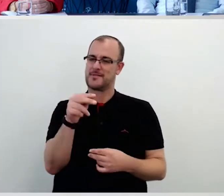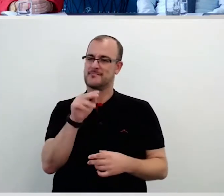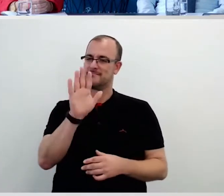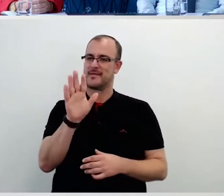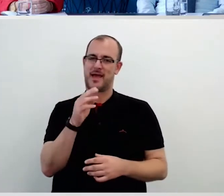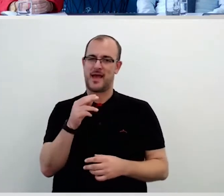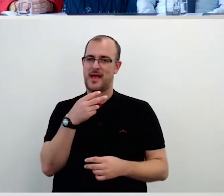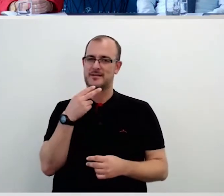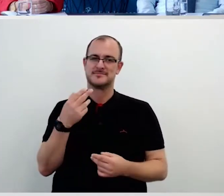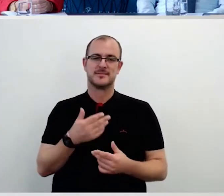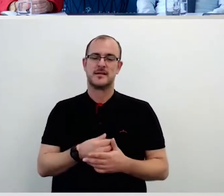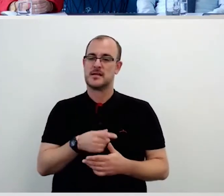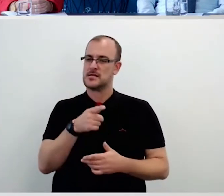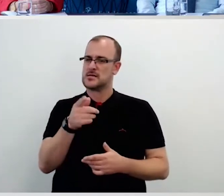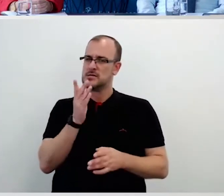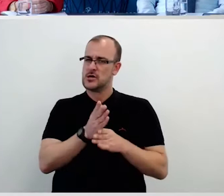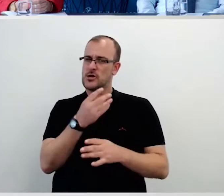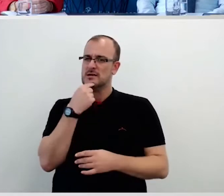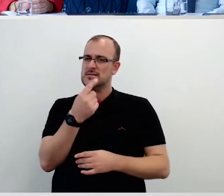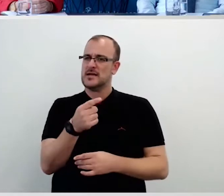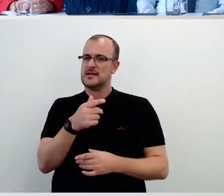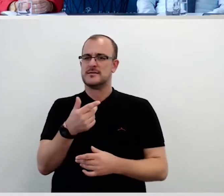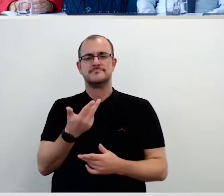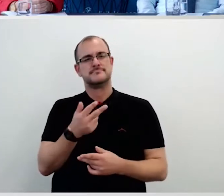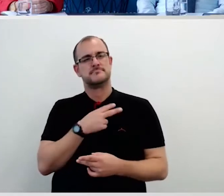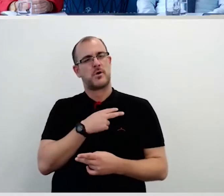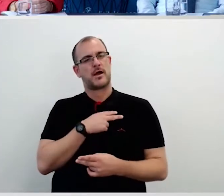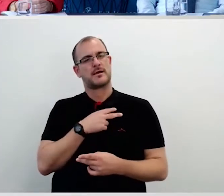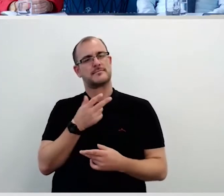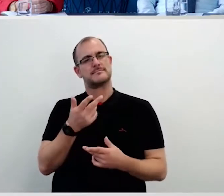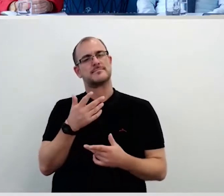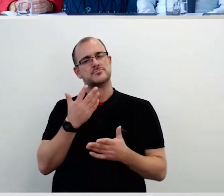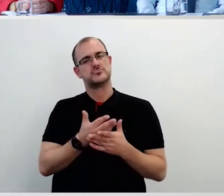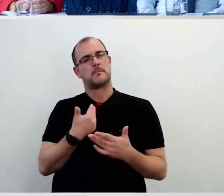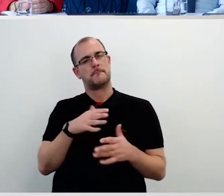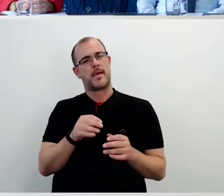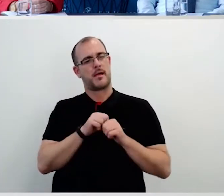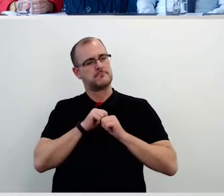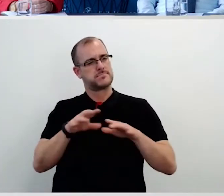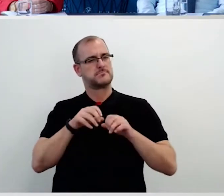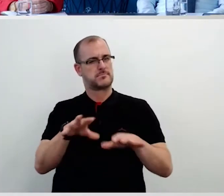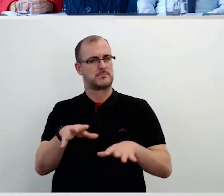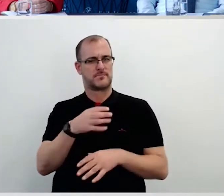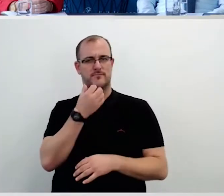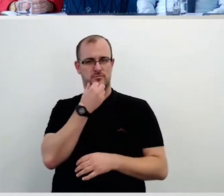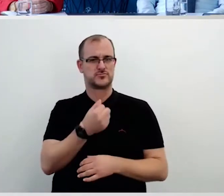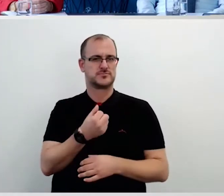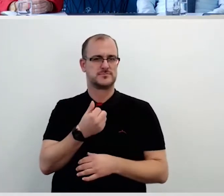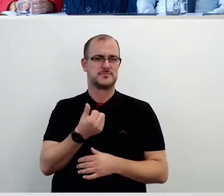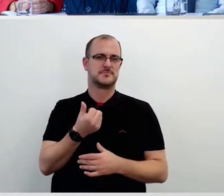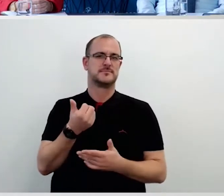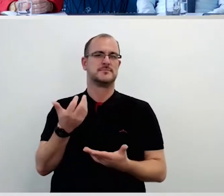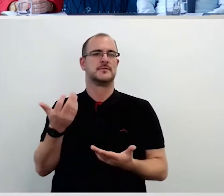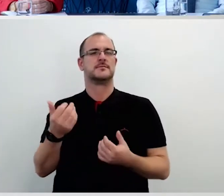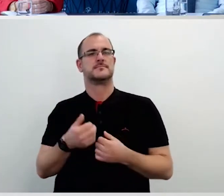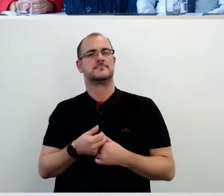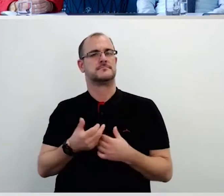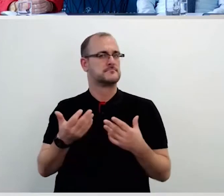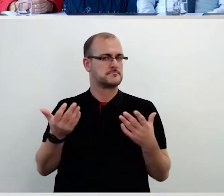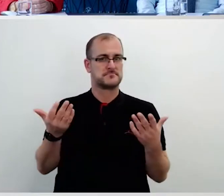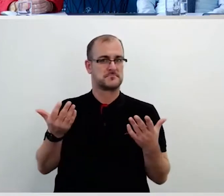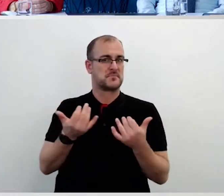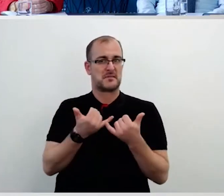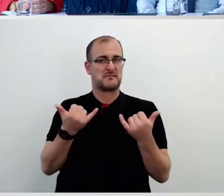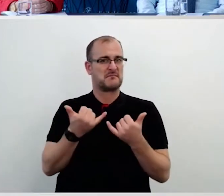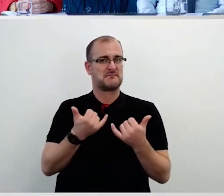angesprochen, dass Sie gerne diese ausgezeichneten Projekte noch mehr in die Fläche tragen wollen und multiplizieren wollen. Wie